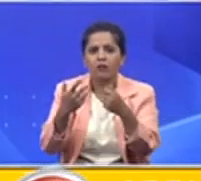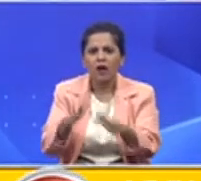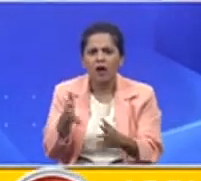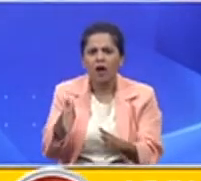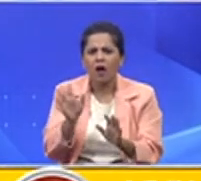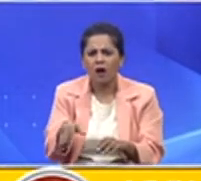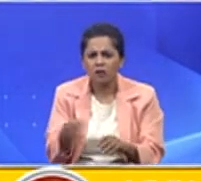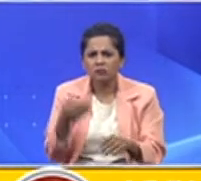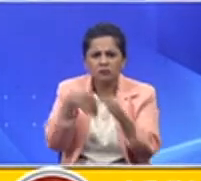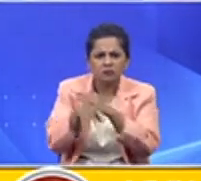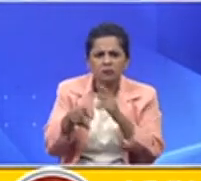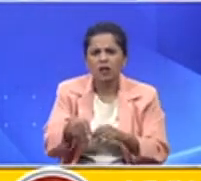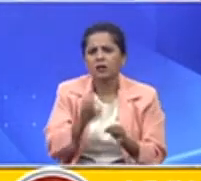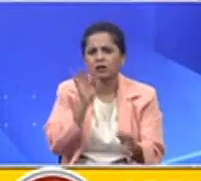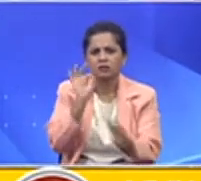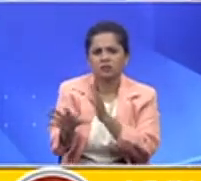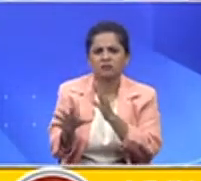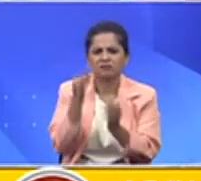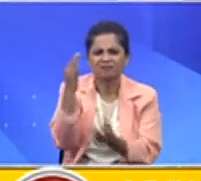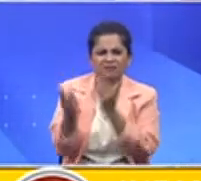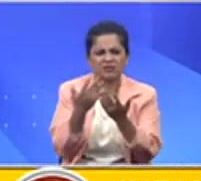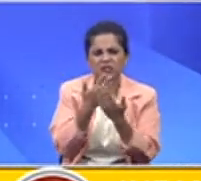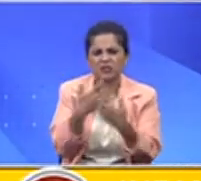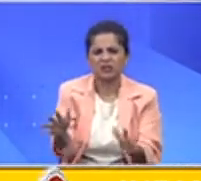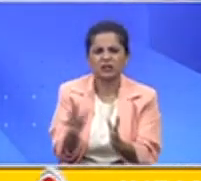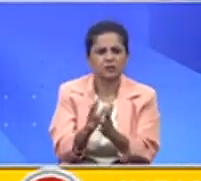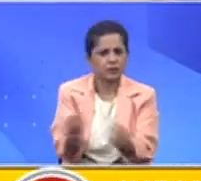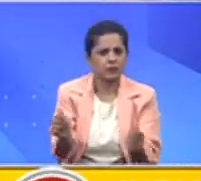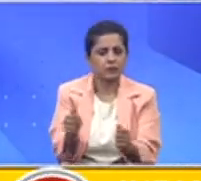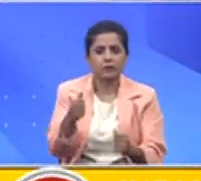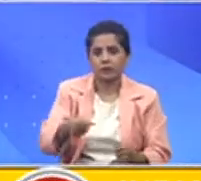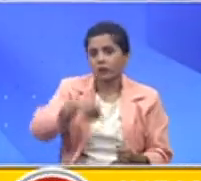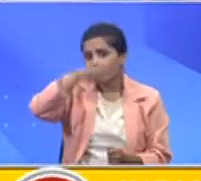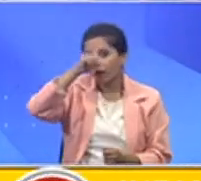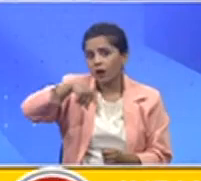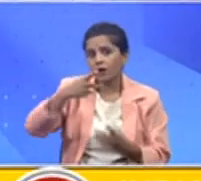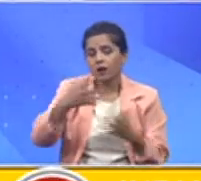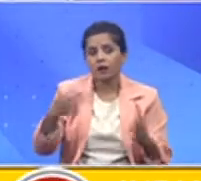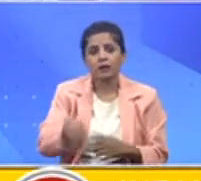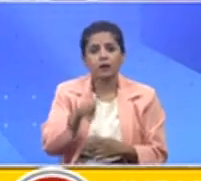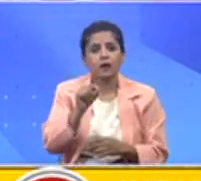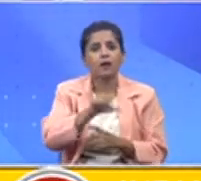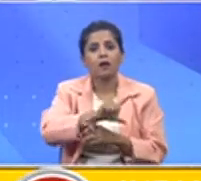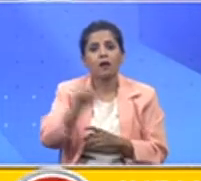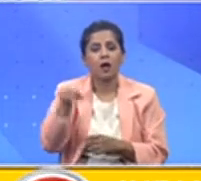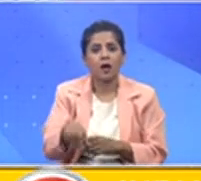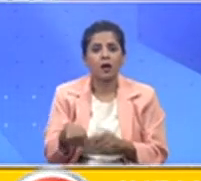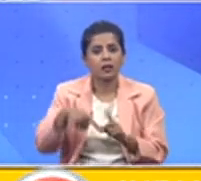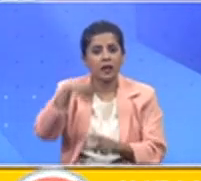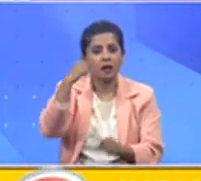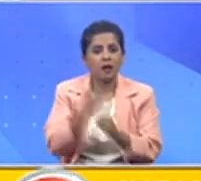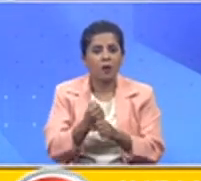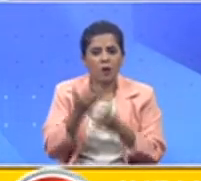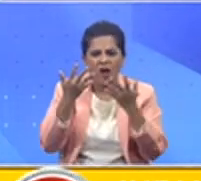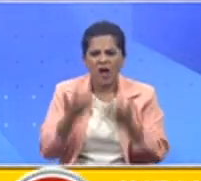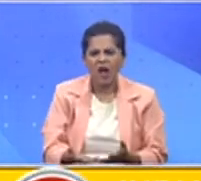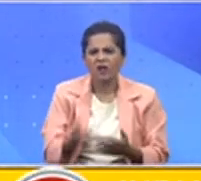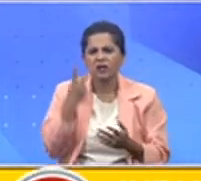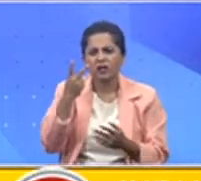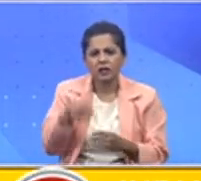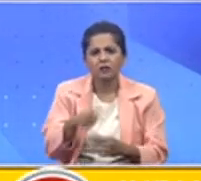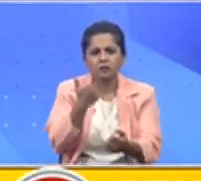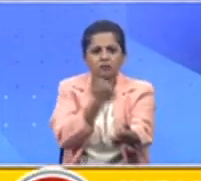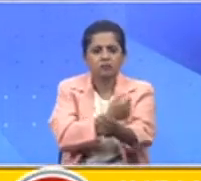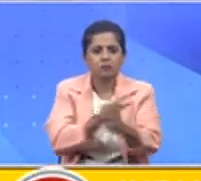उसे नश्ट कर दिया गया है भारत ने 10 लाक किलो ड्रक्स को नश्ट करने कानों का